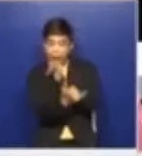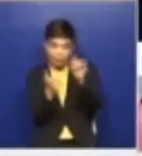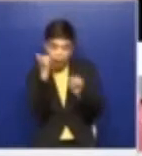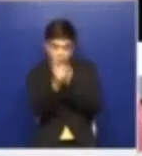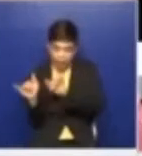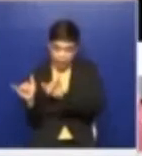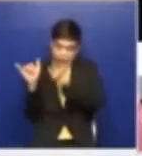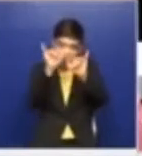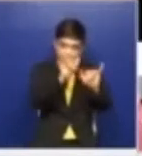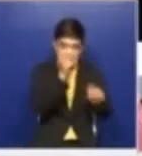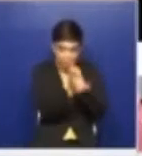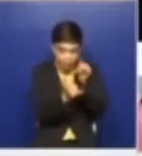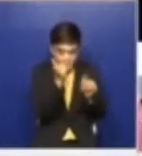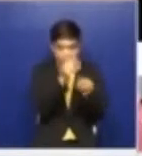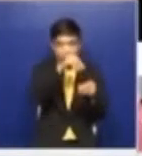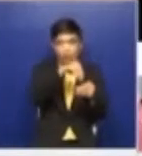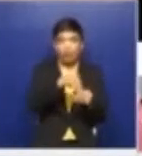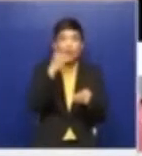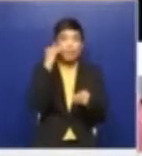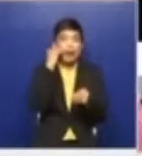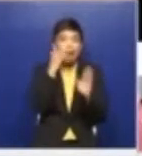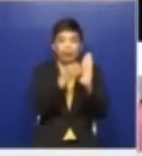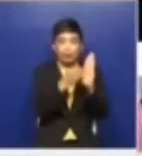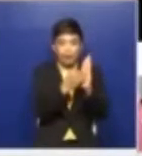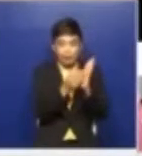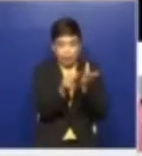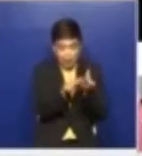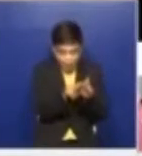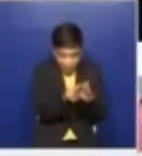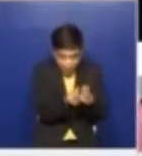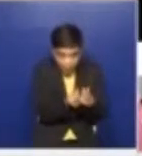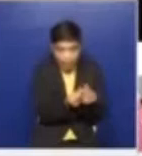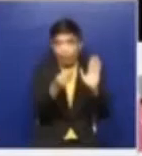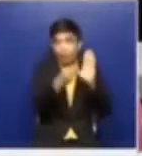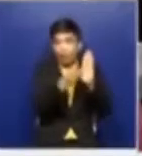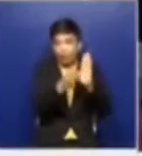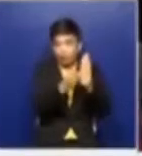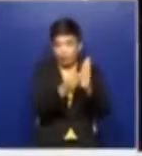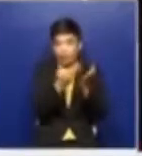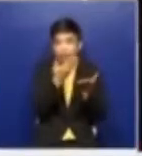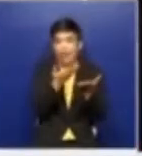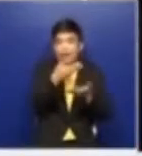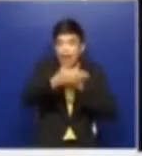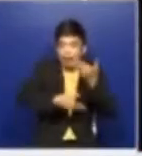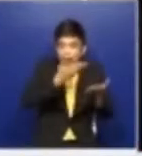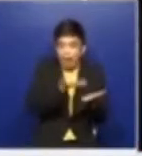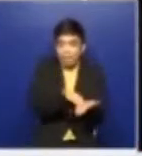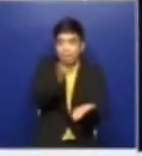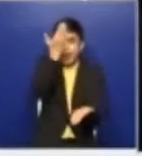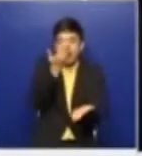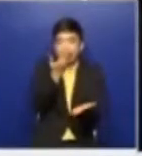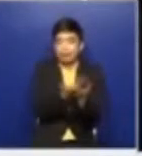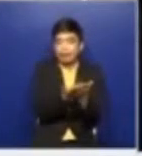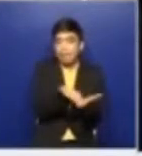องจึงทำให้ที่ดินในกรุงเทพมหานครนั้นทะยานเพิ่มราคาเพิ่มขึ้นอย่างมากมายหล